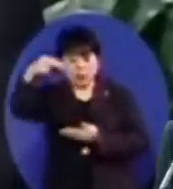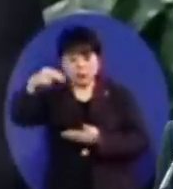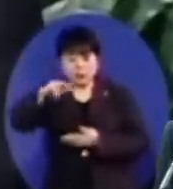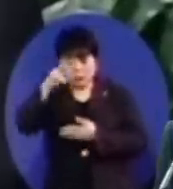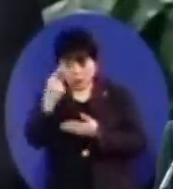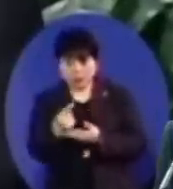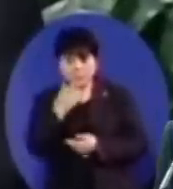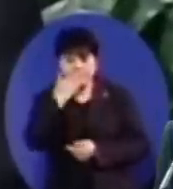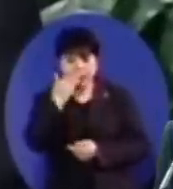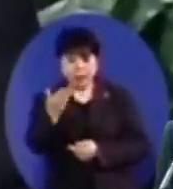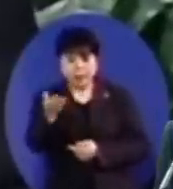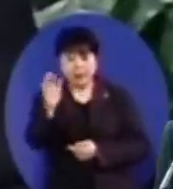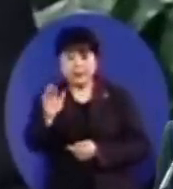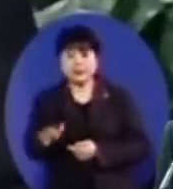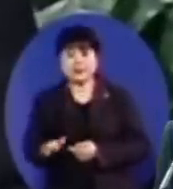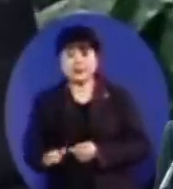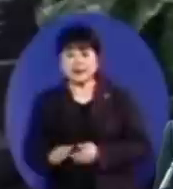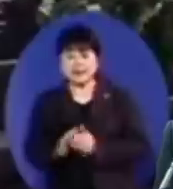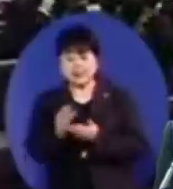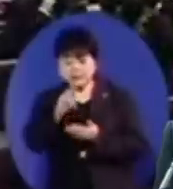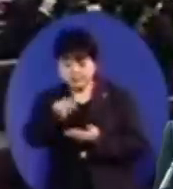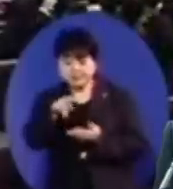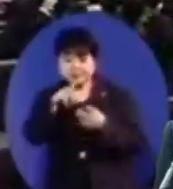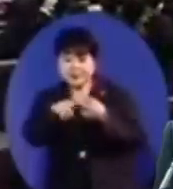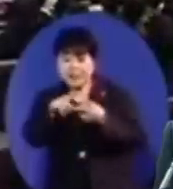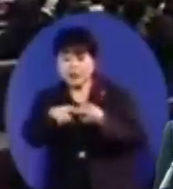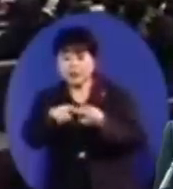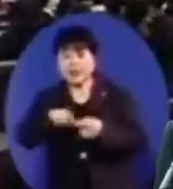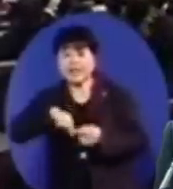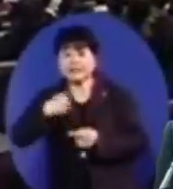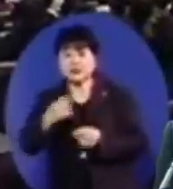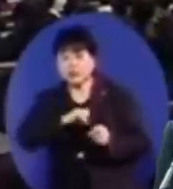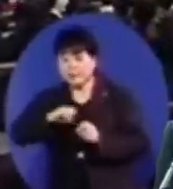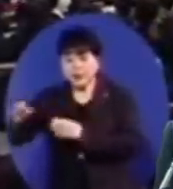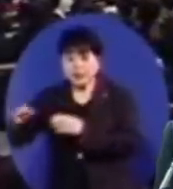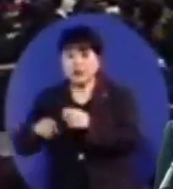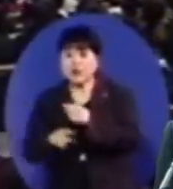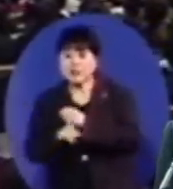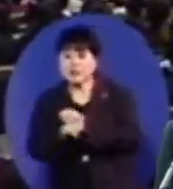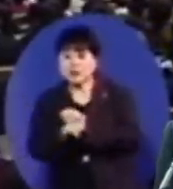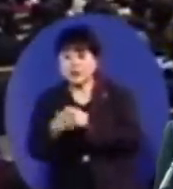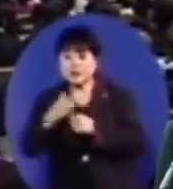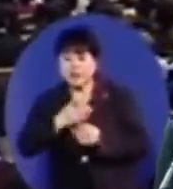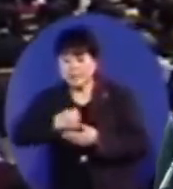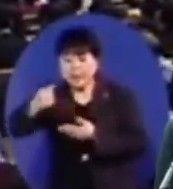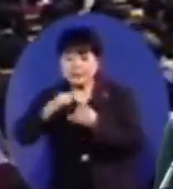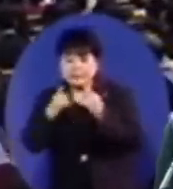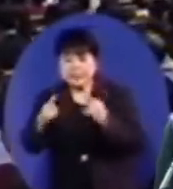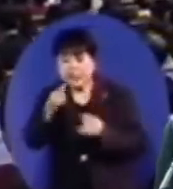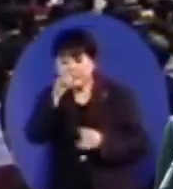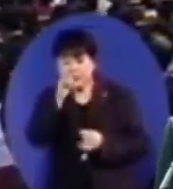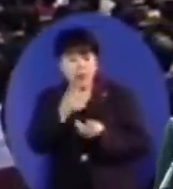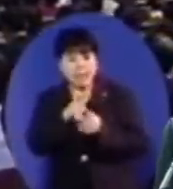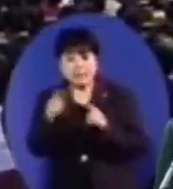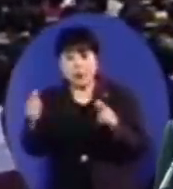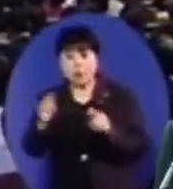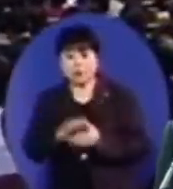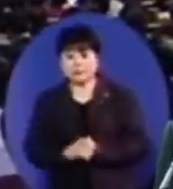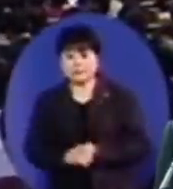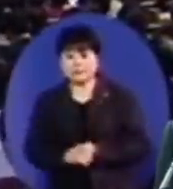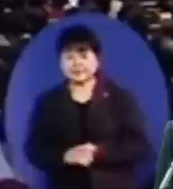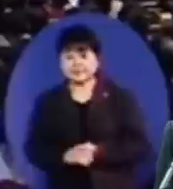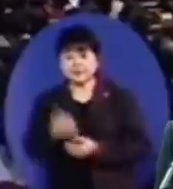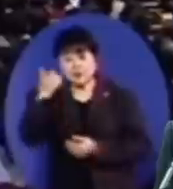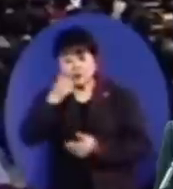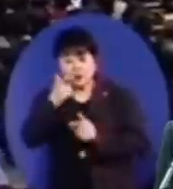것입니다. 그러나 이 성경 말씀대로 내가 스스로 버리노라, 이를 내게서 빼앗는 자가 있는 것이 아닙니다.